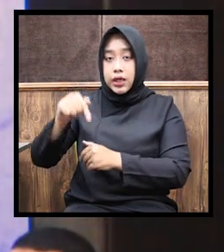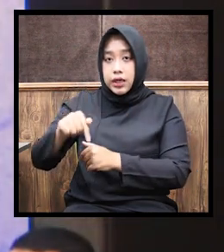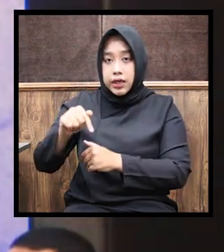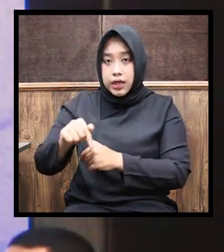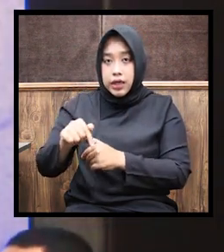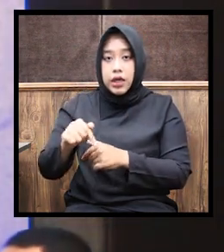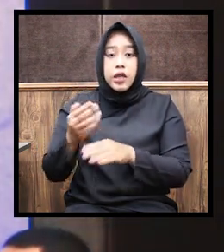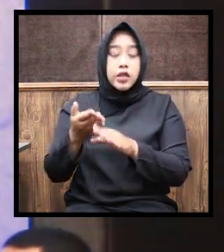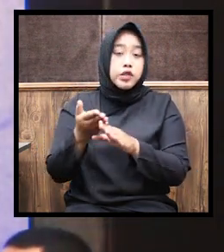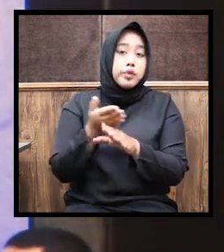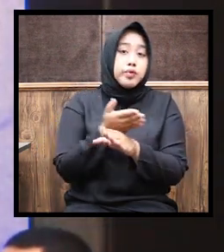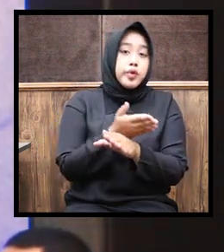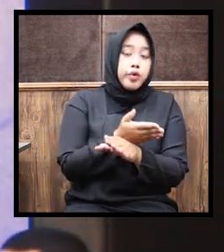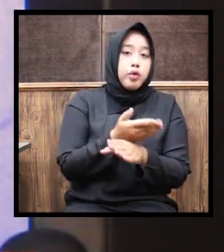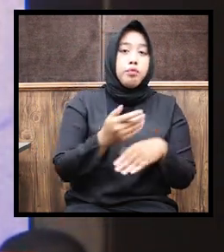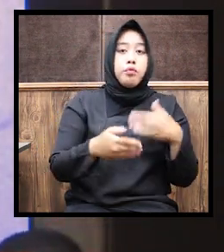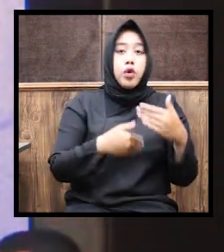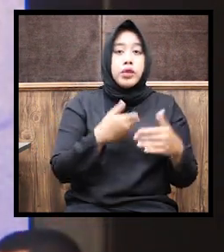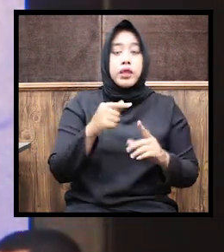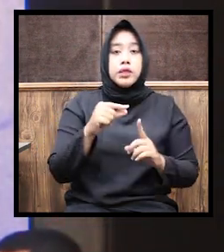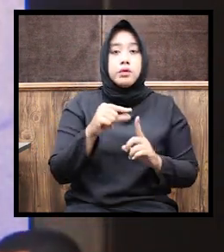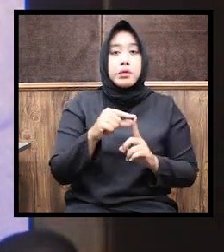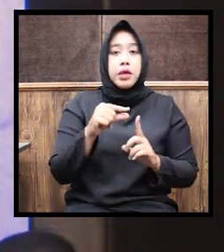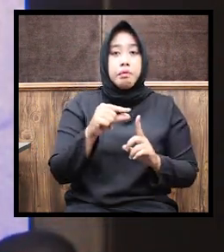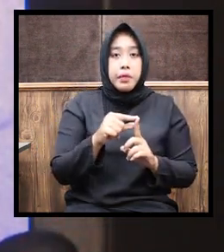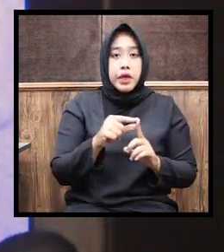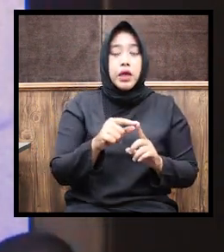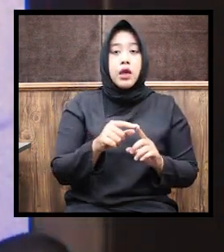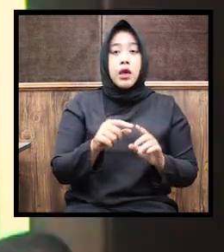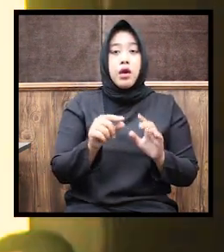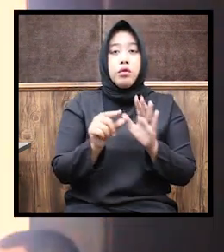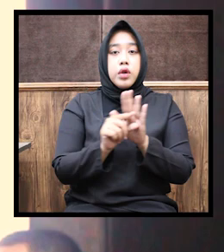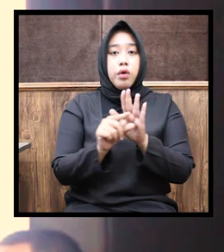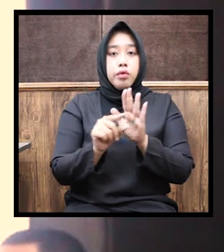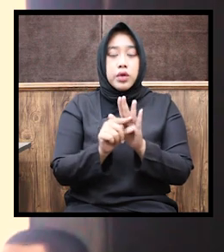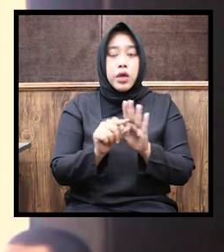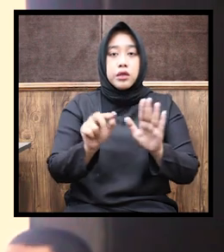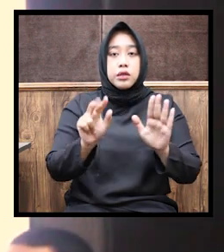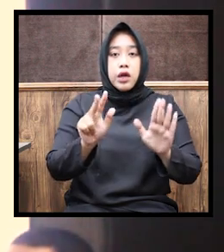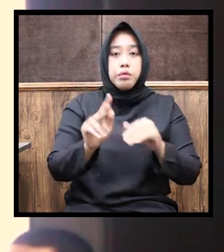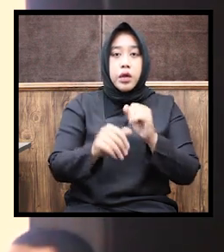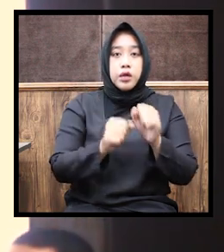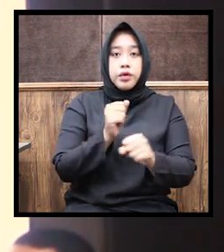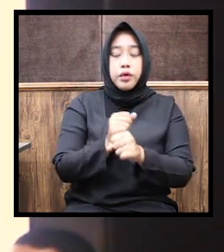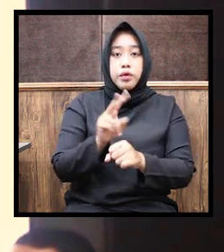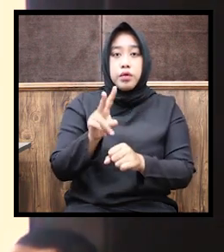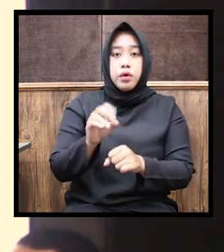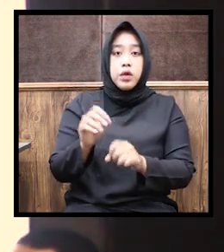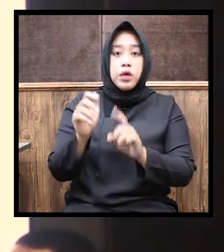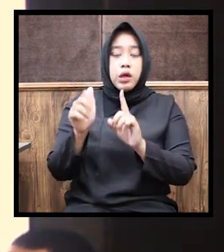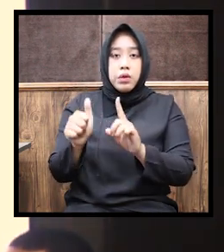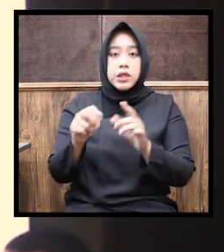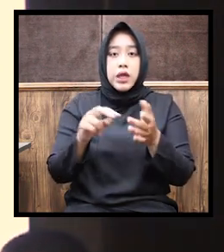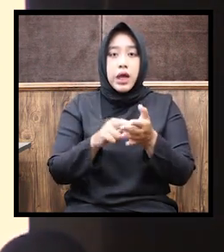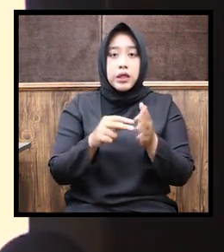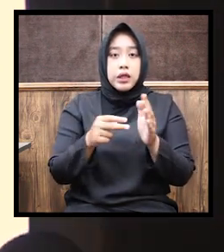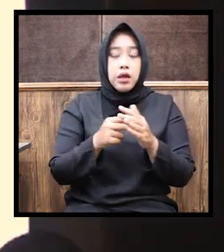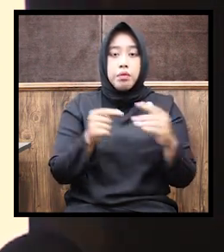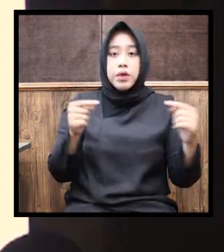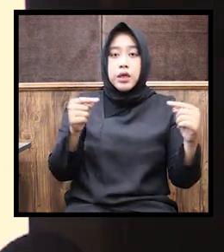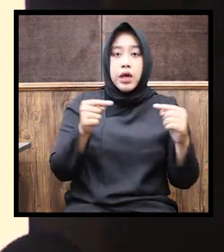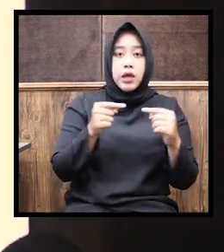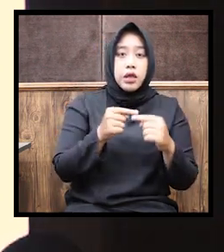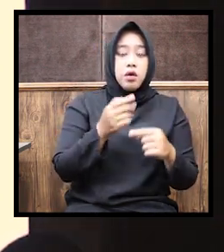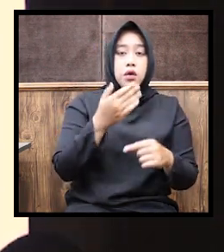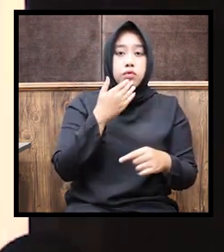sebelum adanya PP dan undang-undang 8 2016 itu sudah melakukan pendekatan ke salah satu